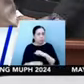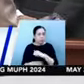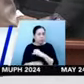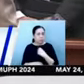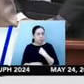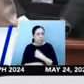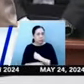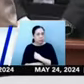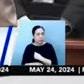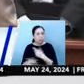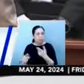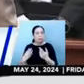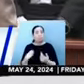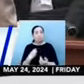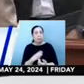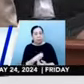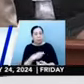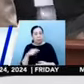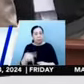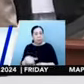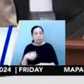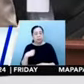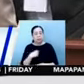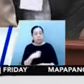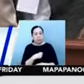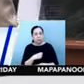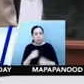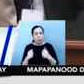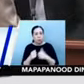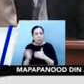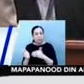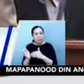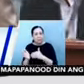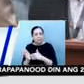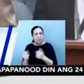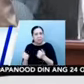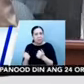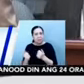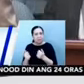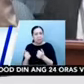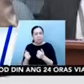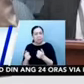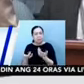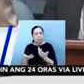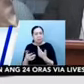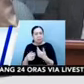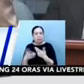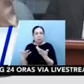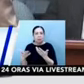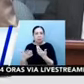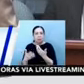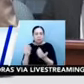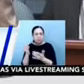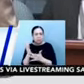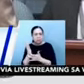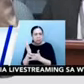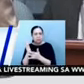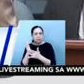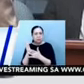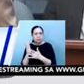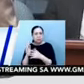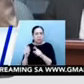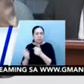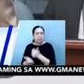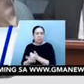concerning a member of this chamber with medical devices, apparatus, and apparently under rehabilitation,